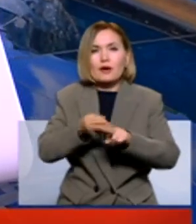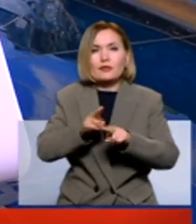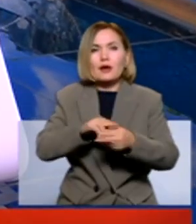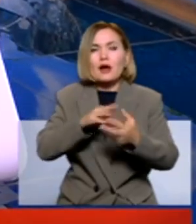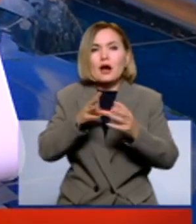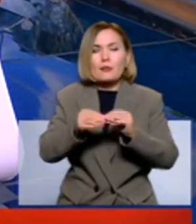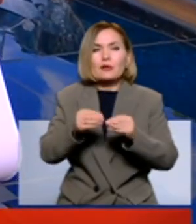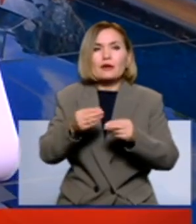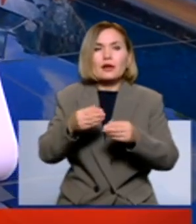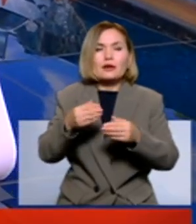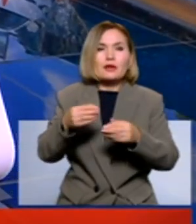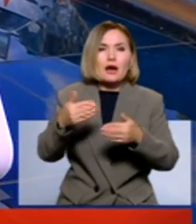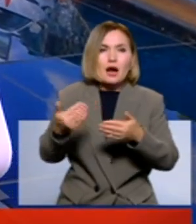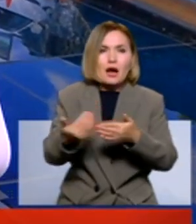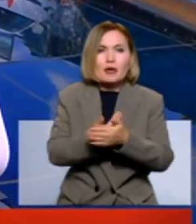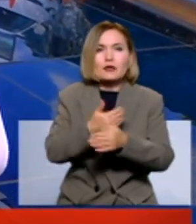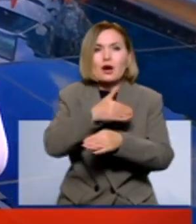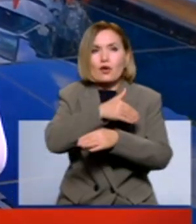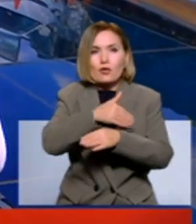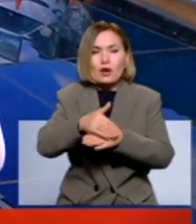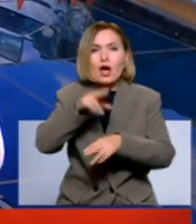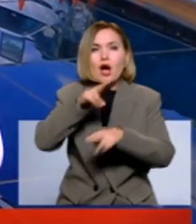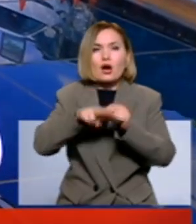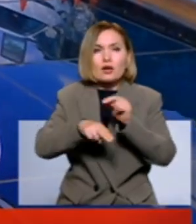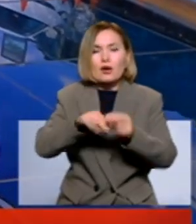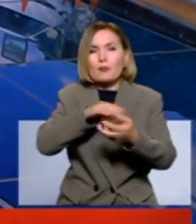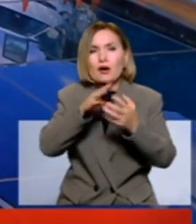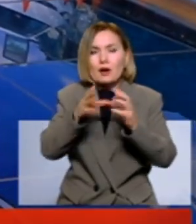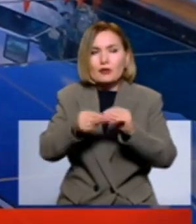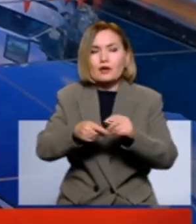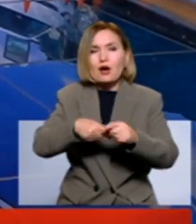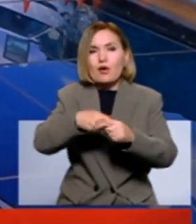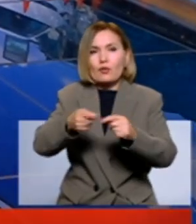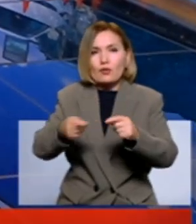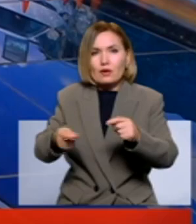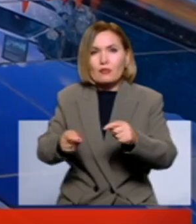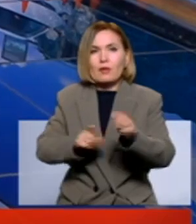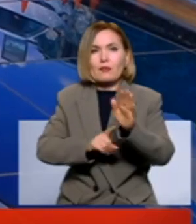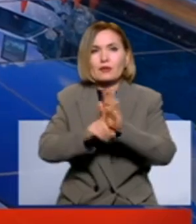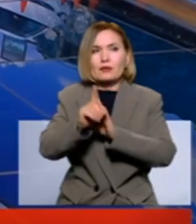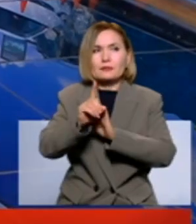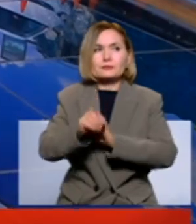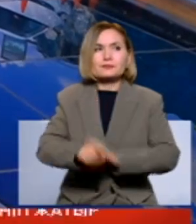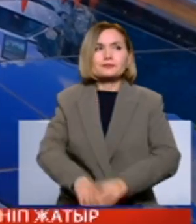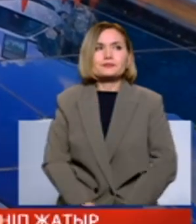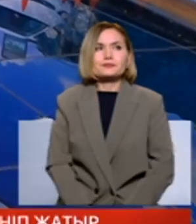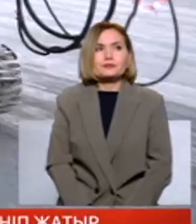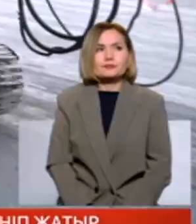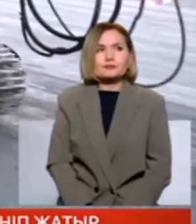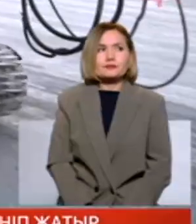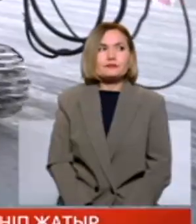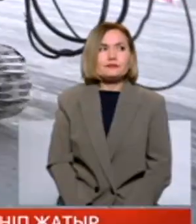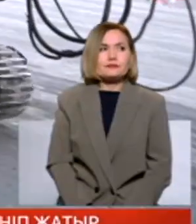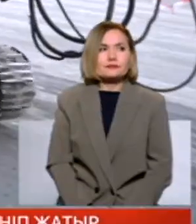кейбір қайта салынып жатқан көшелердегі құрылыс сақалды нысанға айналып барады.